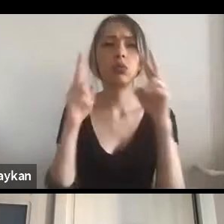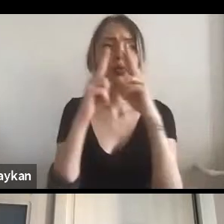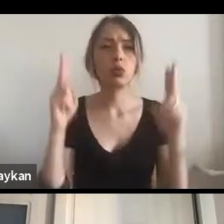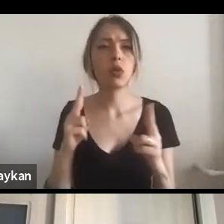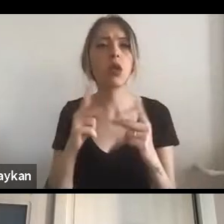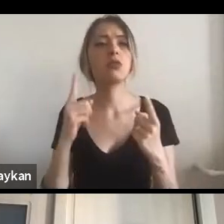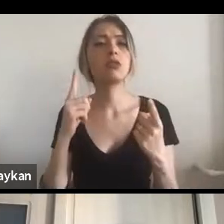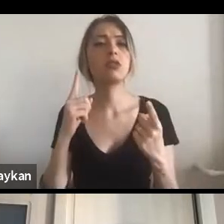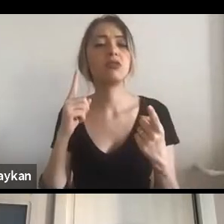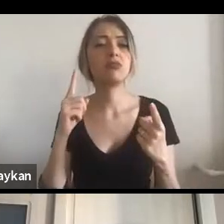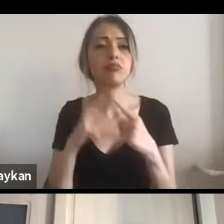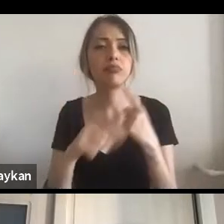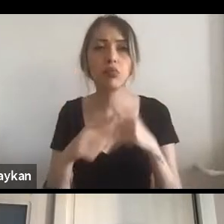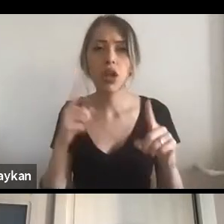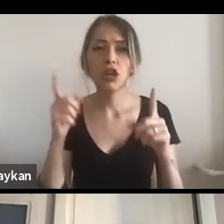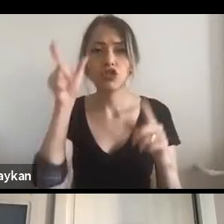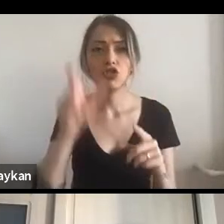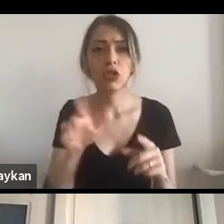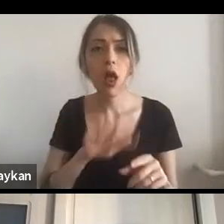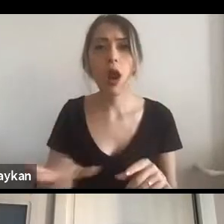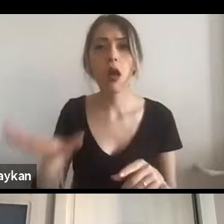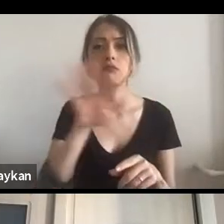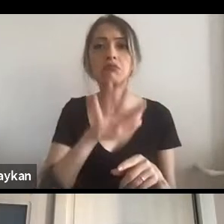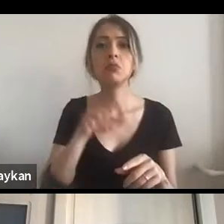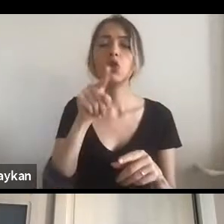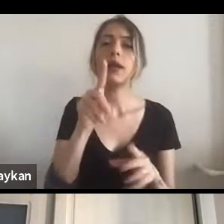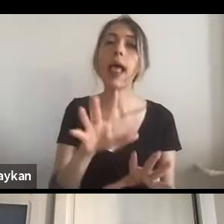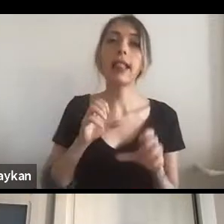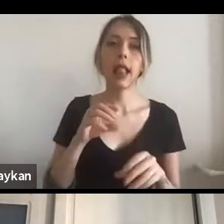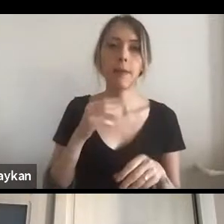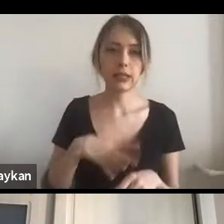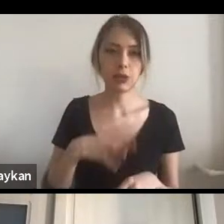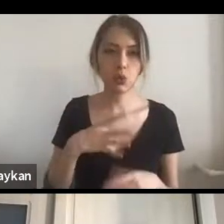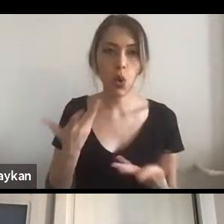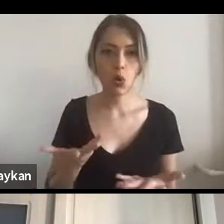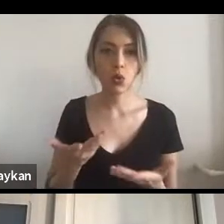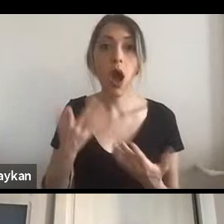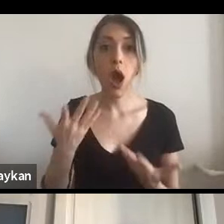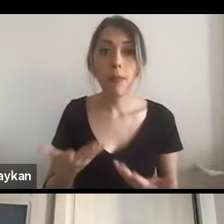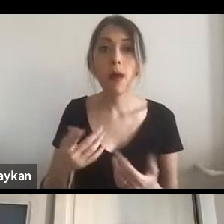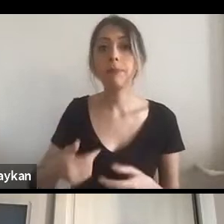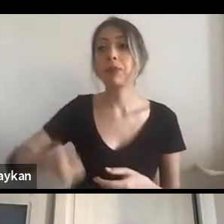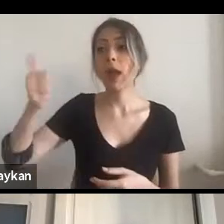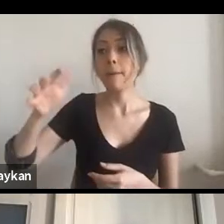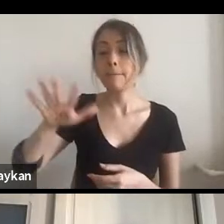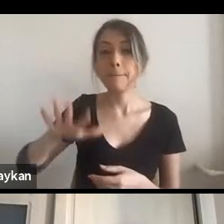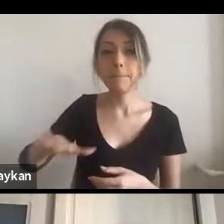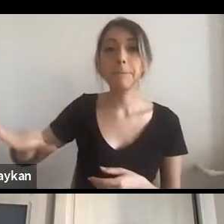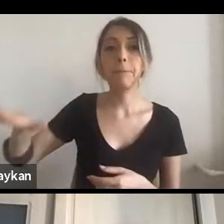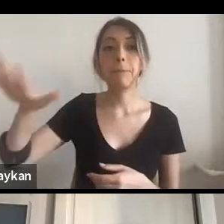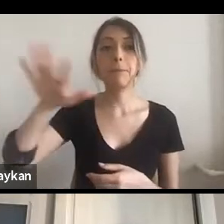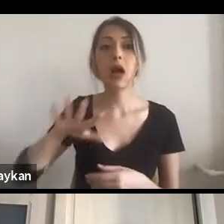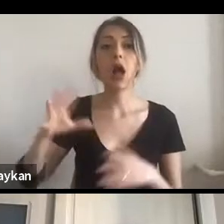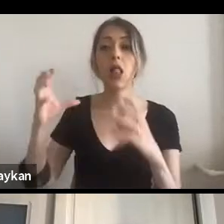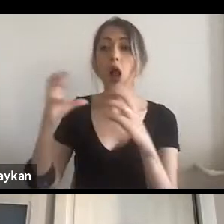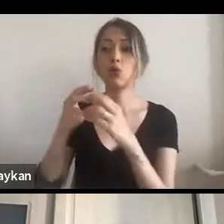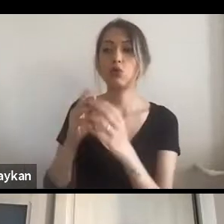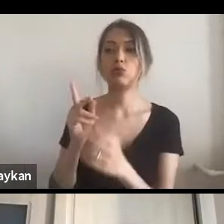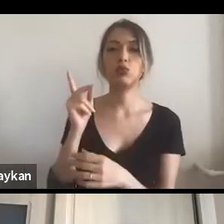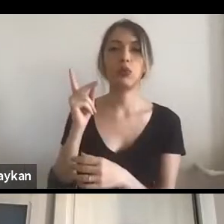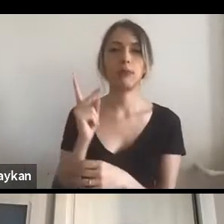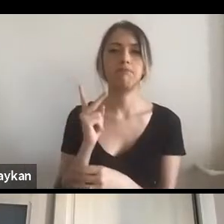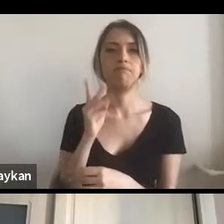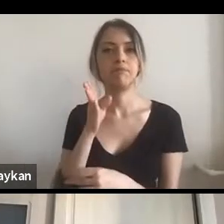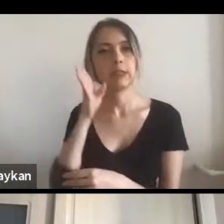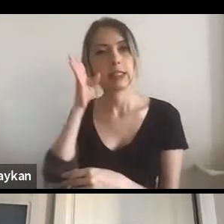şeyler. Ama bakanlar komitesi önünde yapacağınız çalışmanın arkadaşlar çok az öz ve nokta atışı olması lazım. Bu